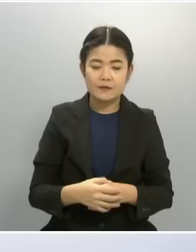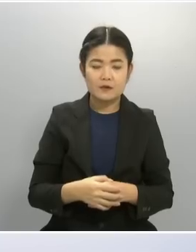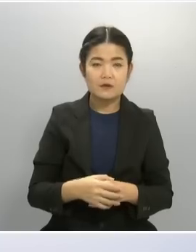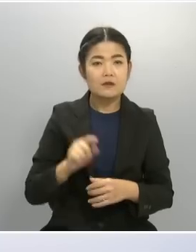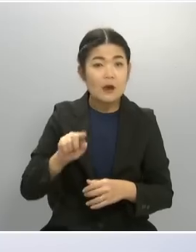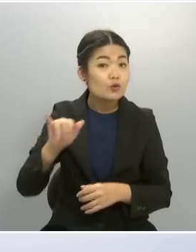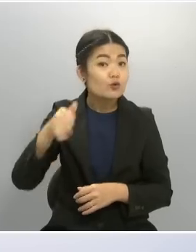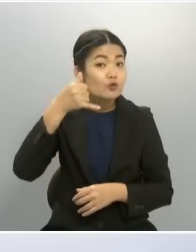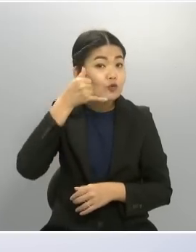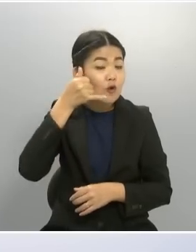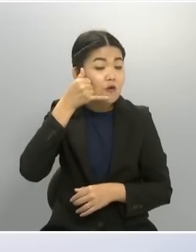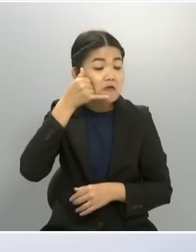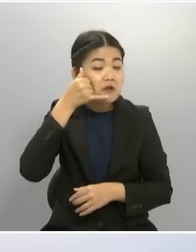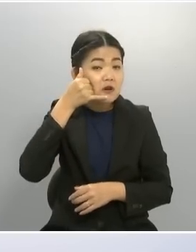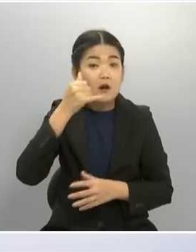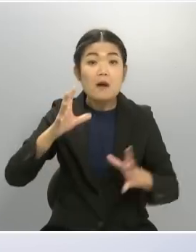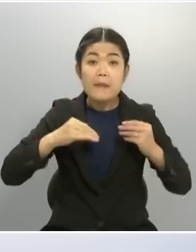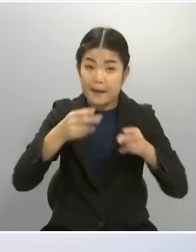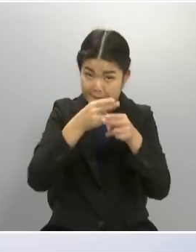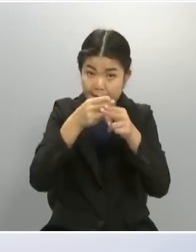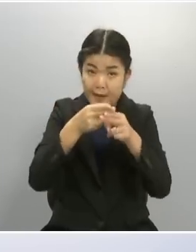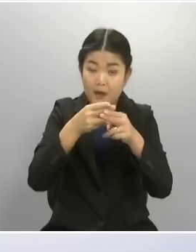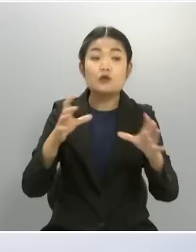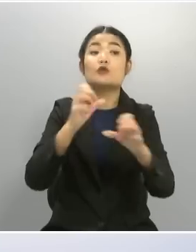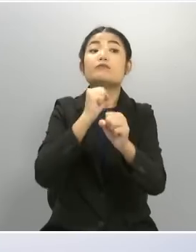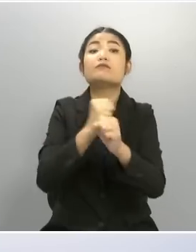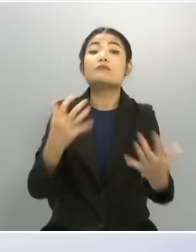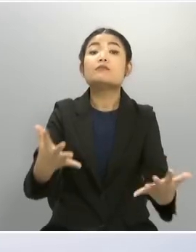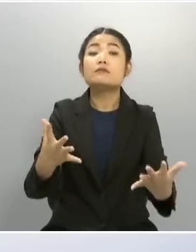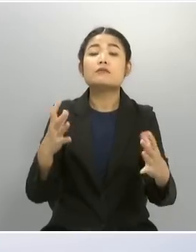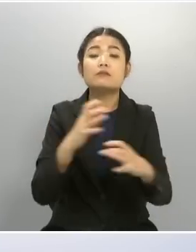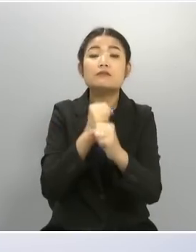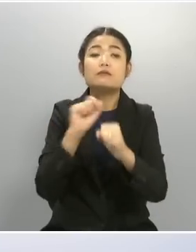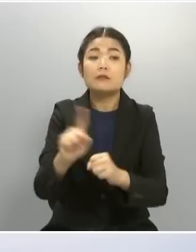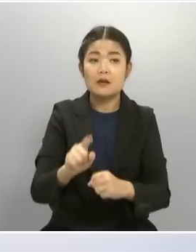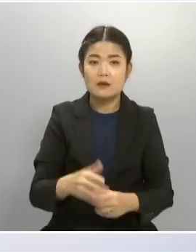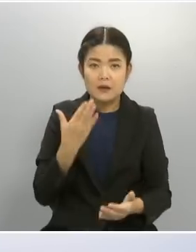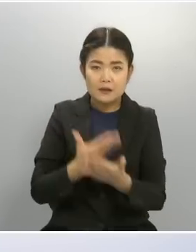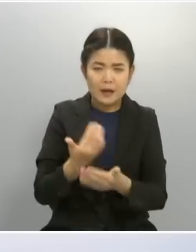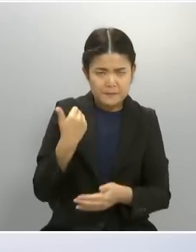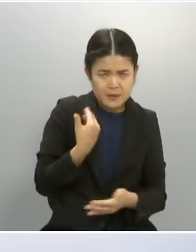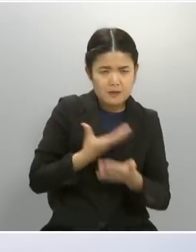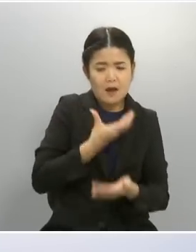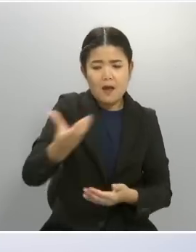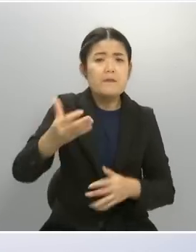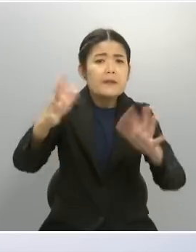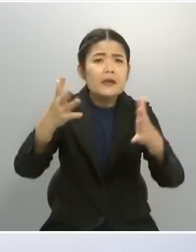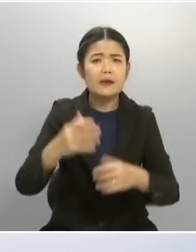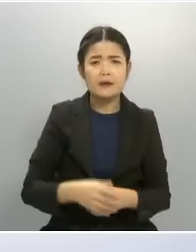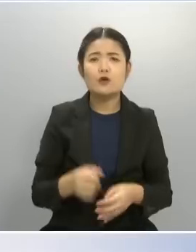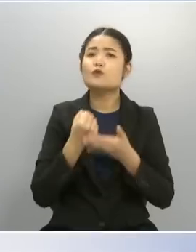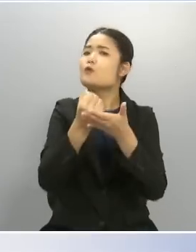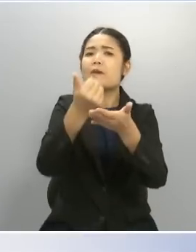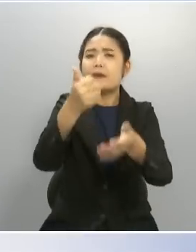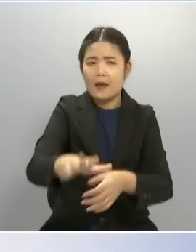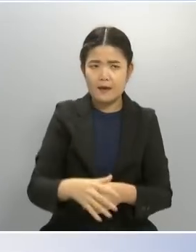โทรไปพี่ไม่รับเองนะสรุปจะเอายังไงคุณมีเงินแต่คุณไม่เคยเองเราก็ช่วยอะไรคุณไม่